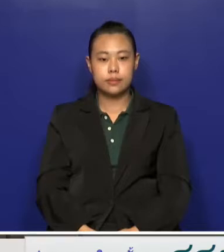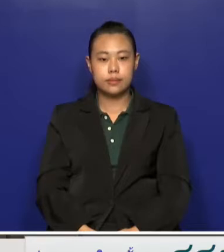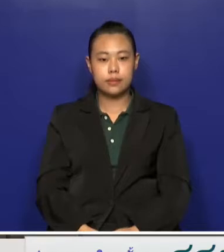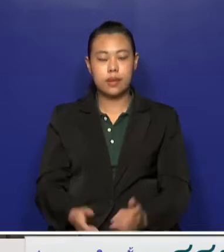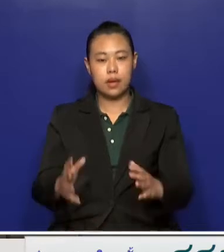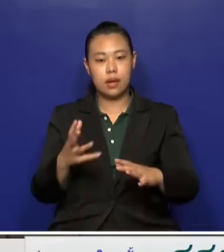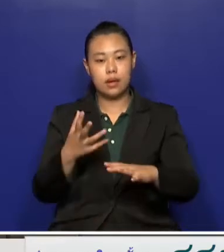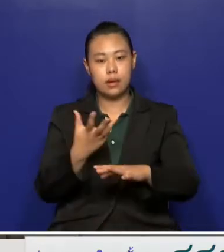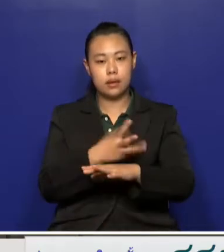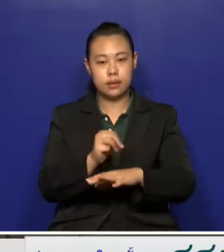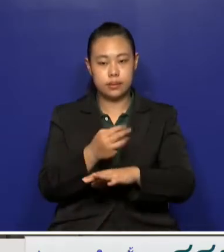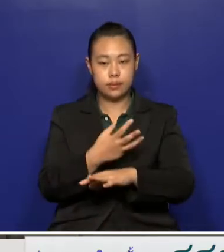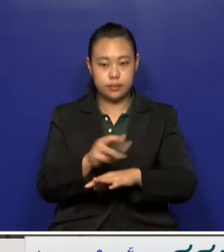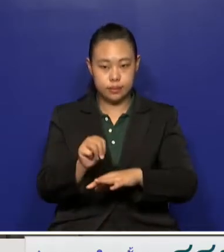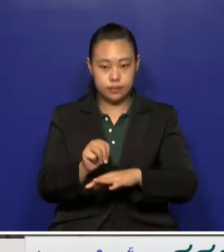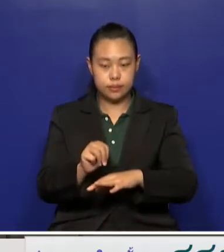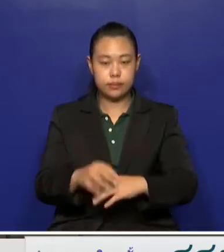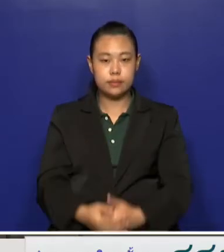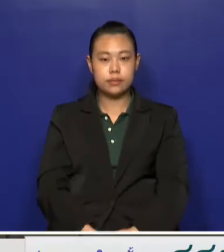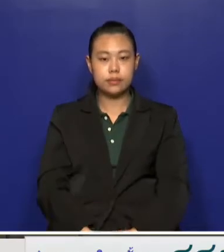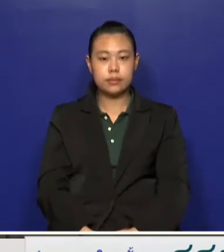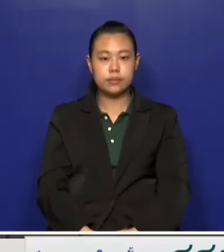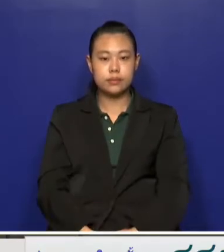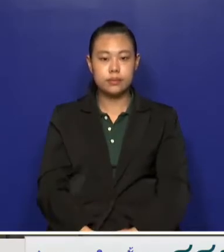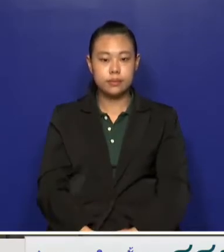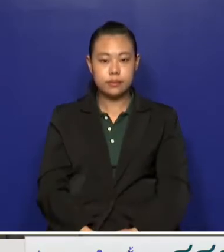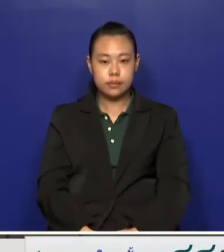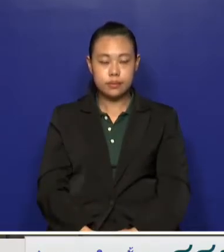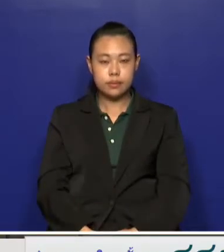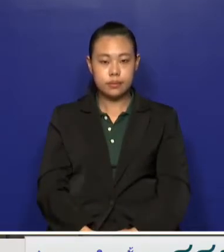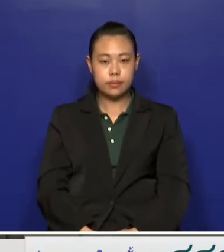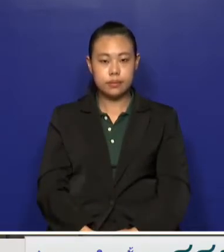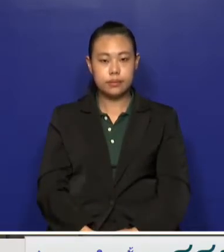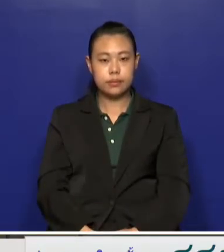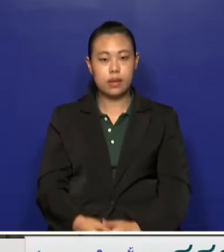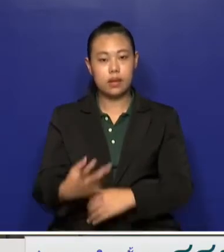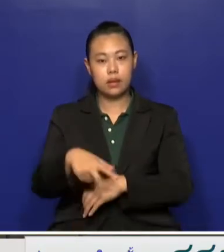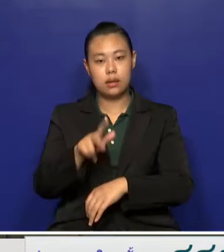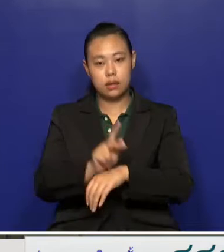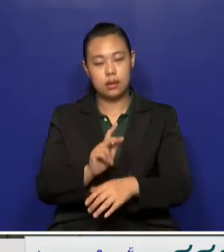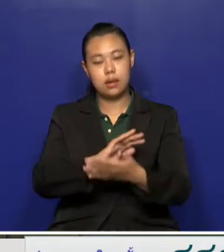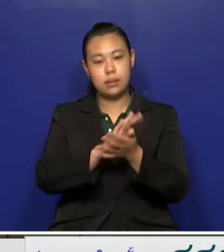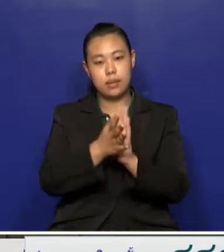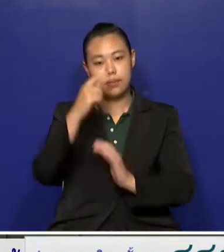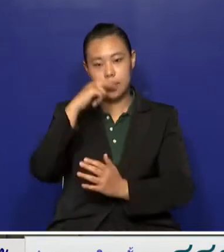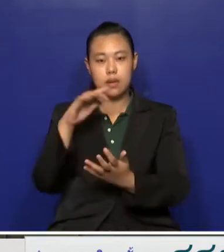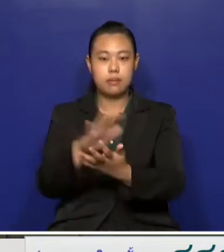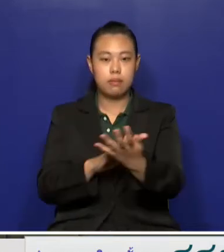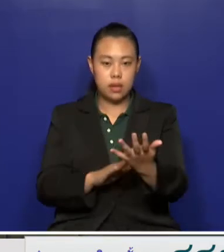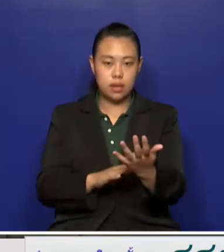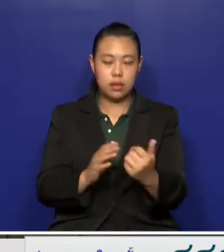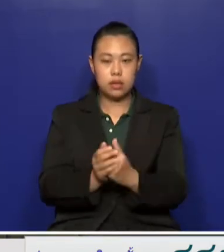คามครับท่านประธานครับการปฏิรูปประเทศซึ่งเกิดจากรัฐธรร